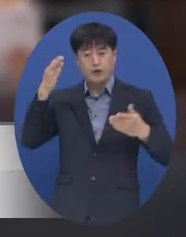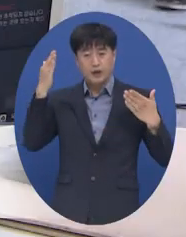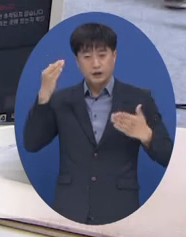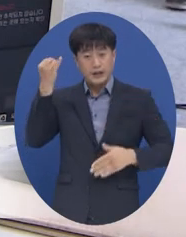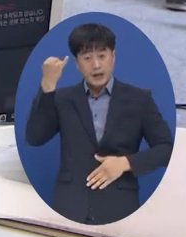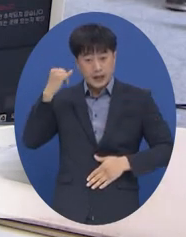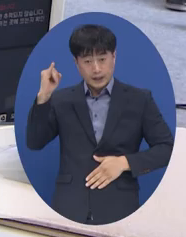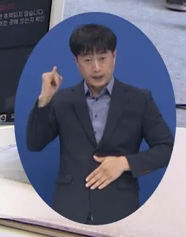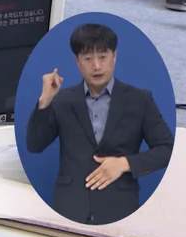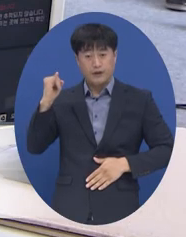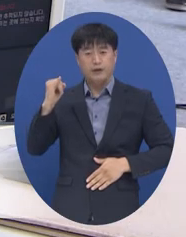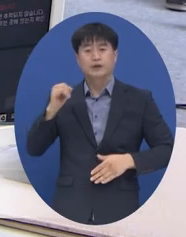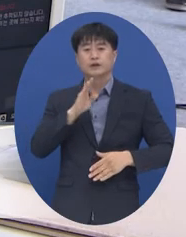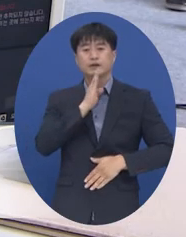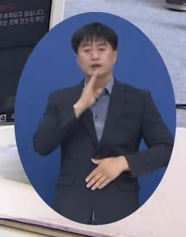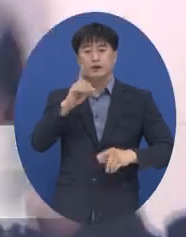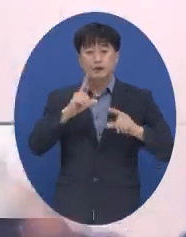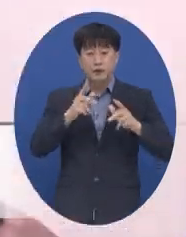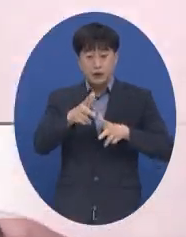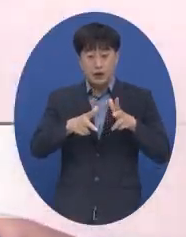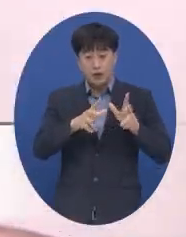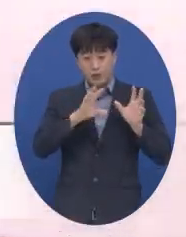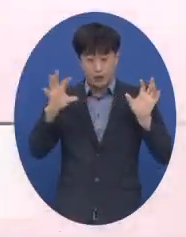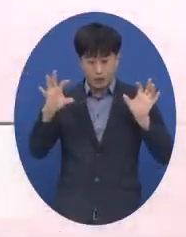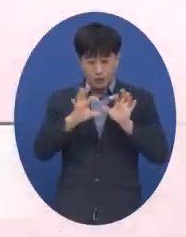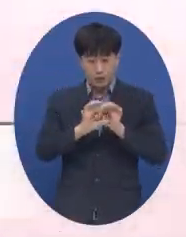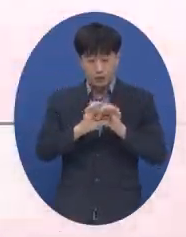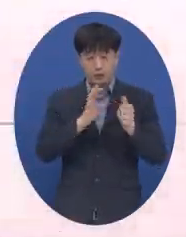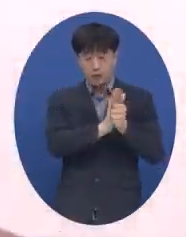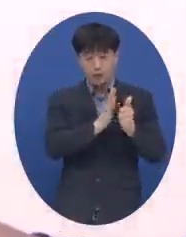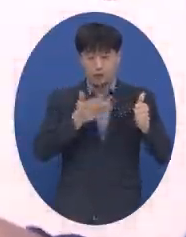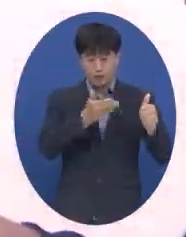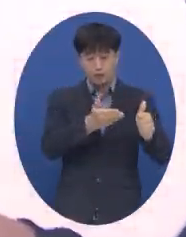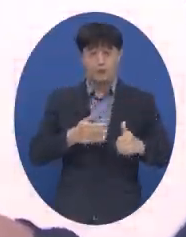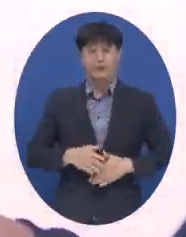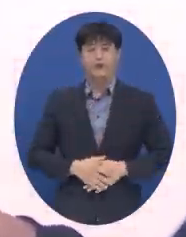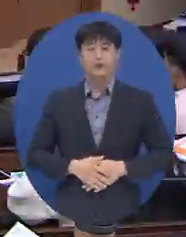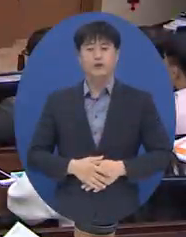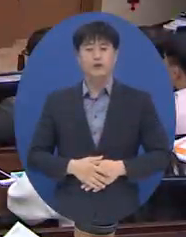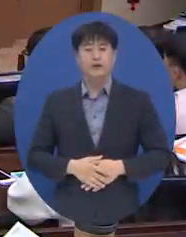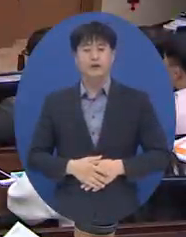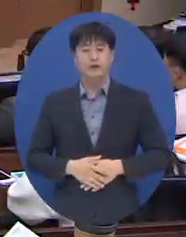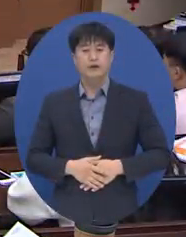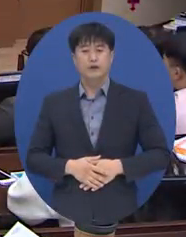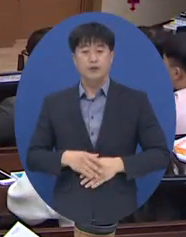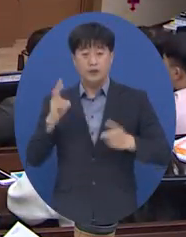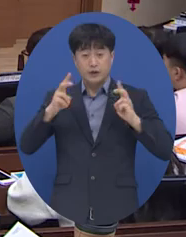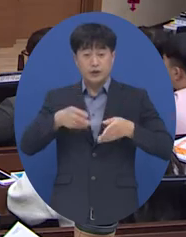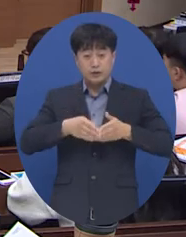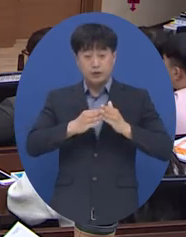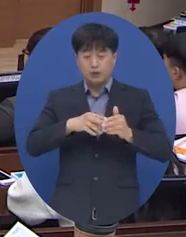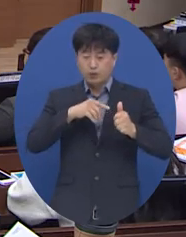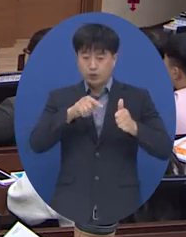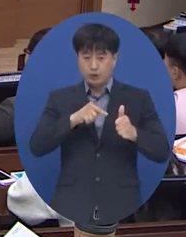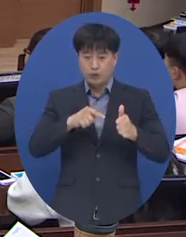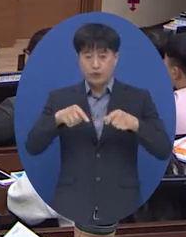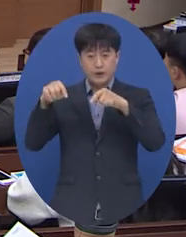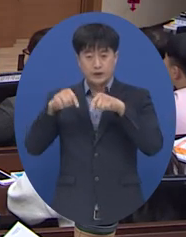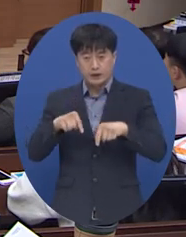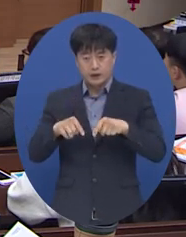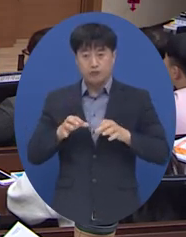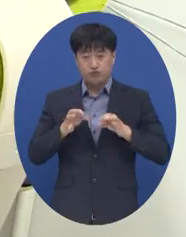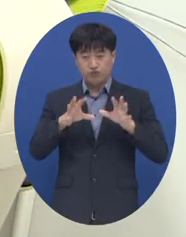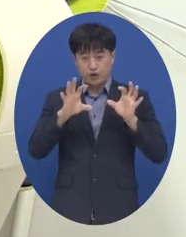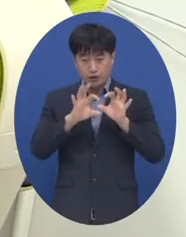창업 아이디어를 실제 사업화로 연결시키는 데 도움을 주고 있습니다. 창업 교육부터 멘토링,